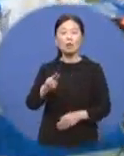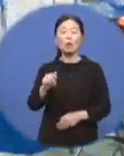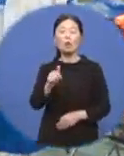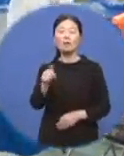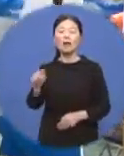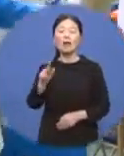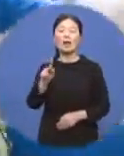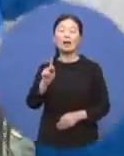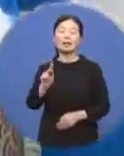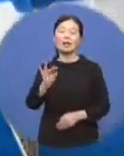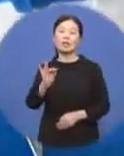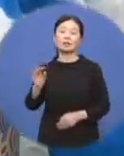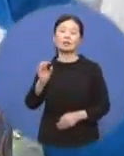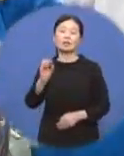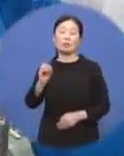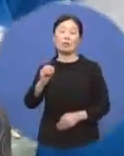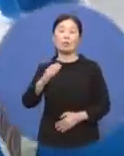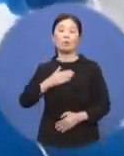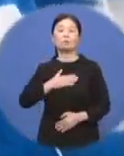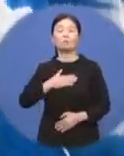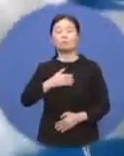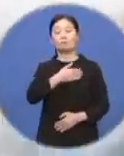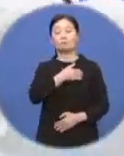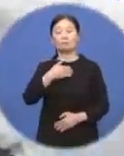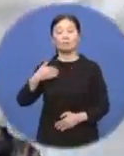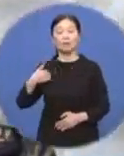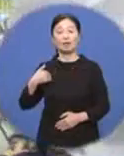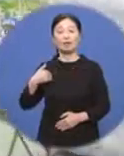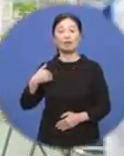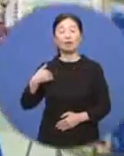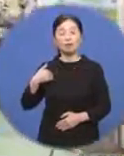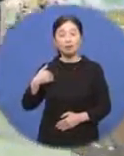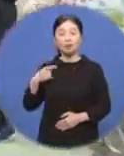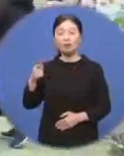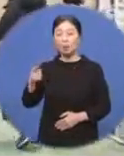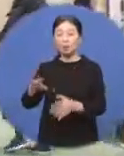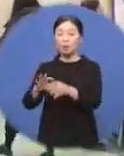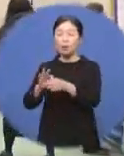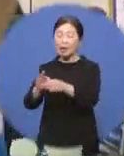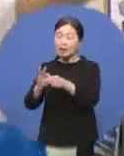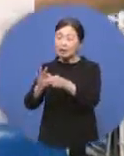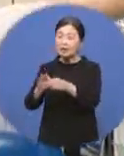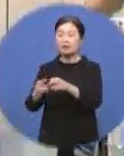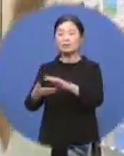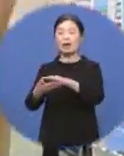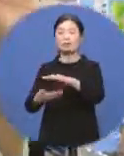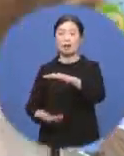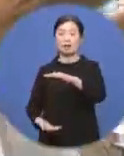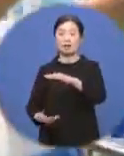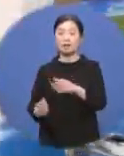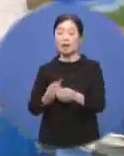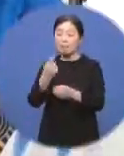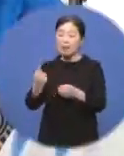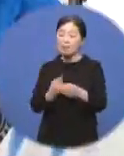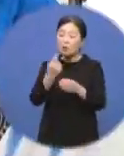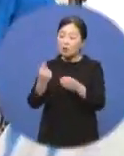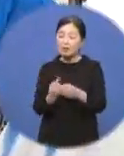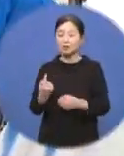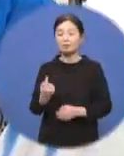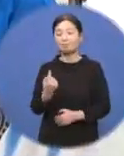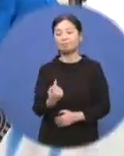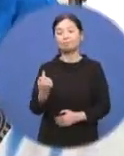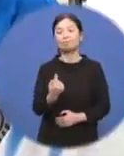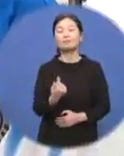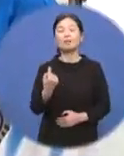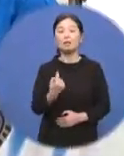き着いたということで、もう本当に絆の深い和歌山ですので、毎年来させていただいております。